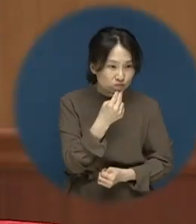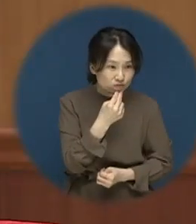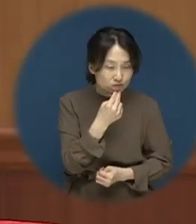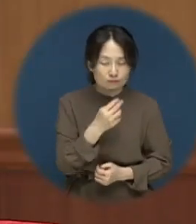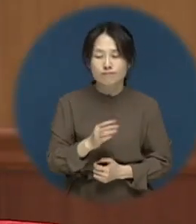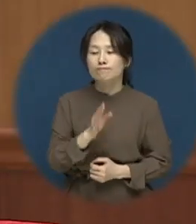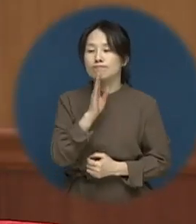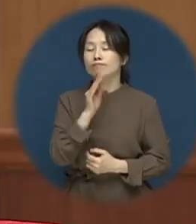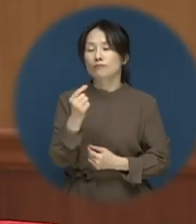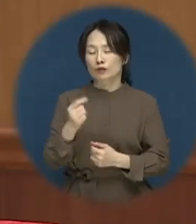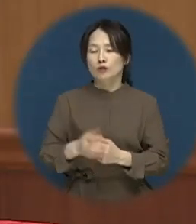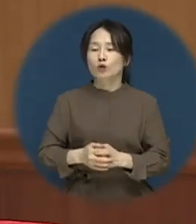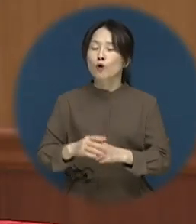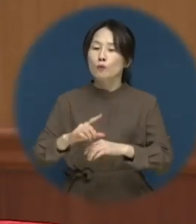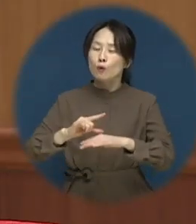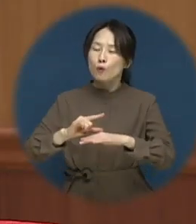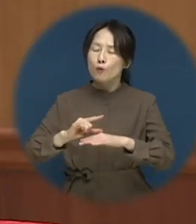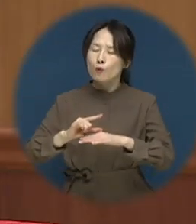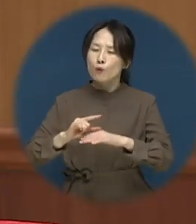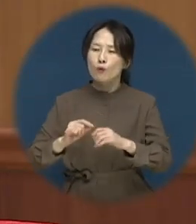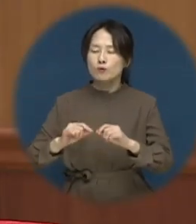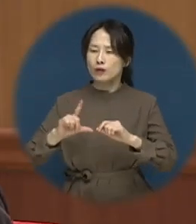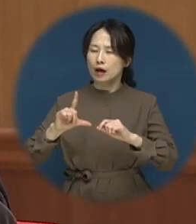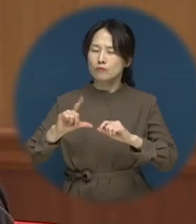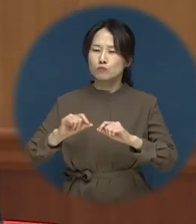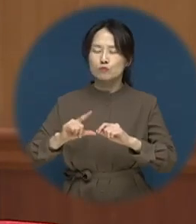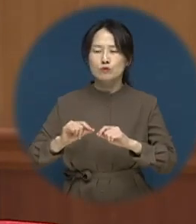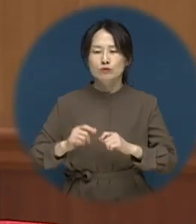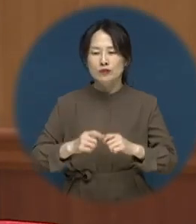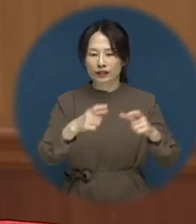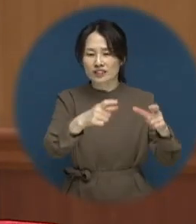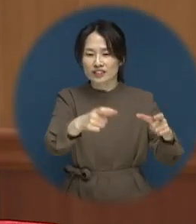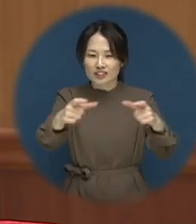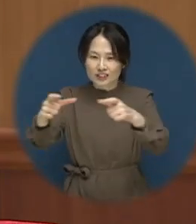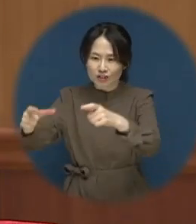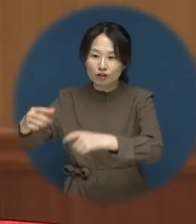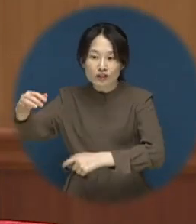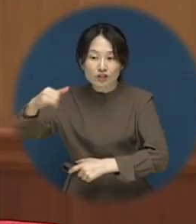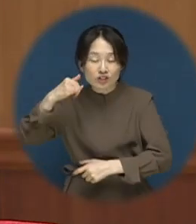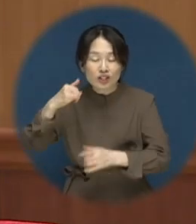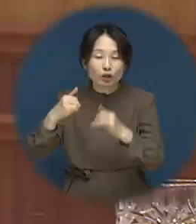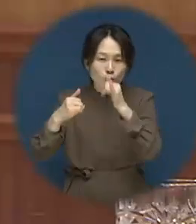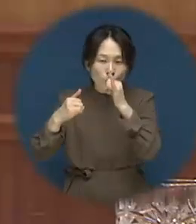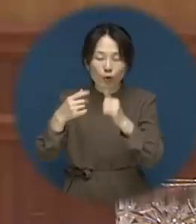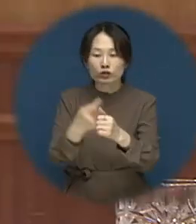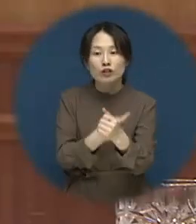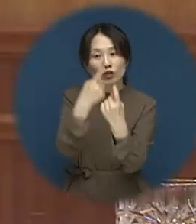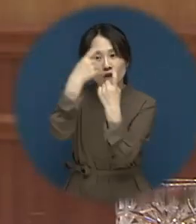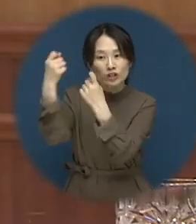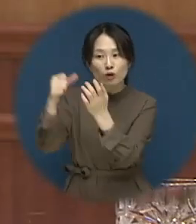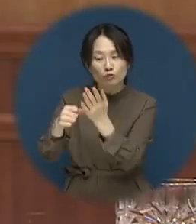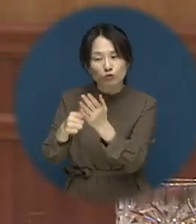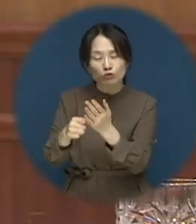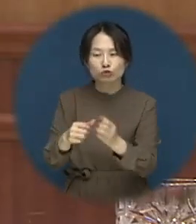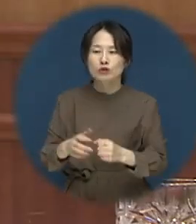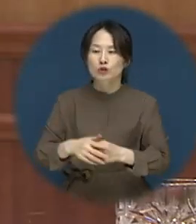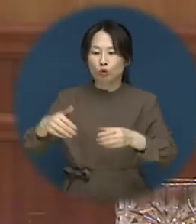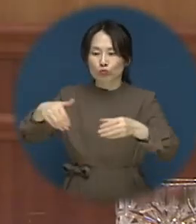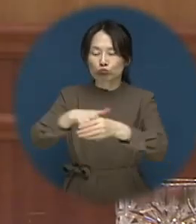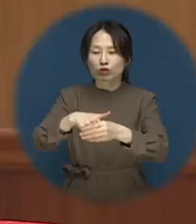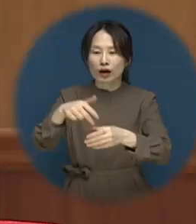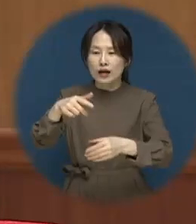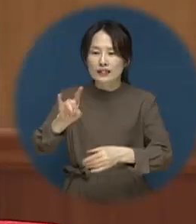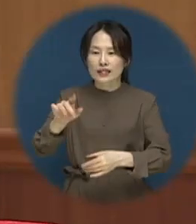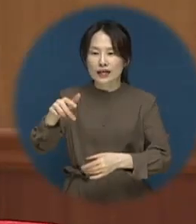지자체에서 저희들한테 연락이 옵니다. 예. 그리고 이제 천연기념물 같은 경우는 문화재청에서 문화재청. 연락이 오고. 예. 지자체도 지방자치단체마다 보호수들이